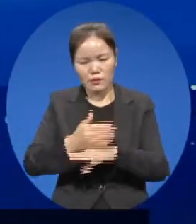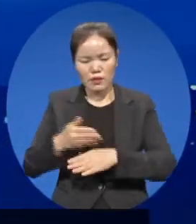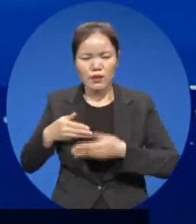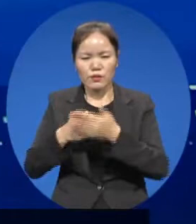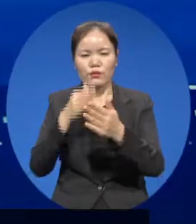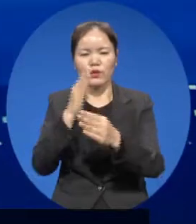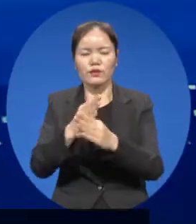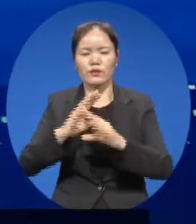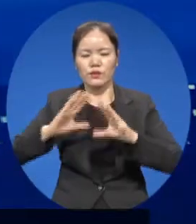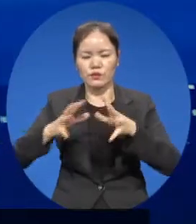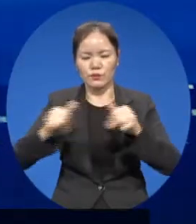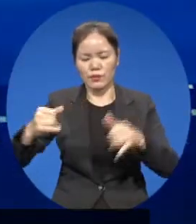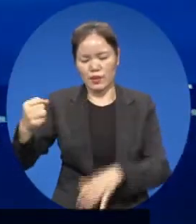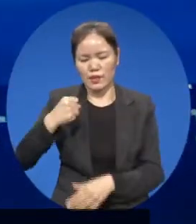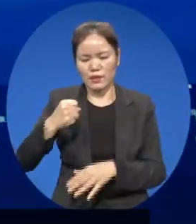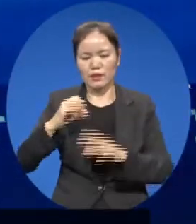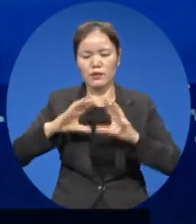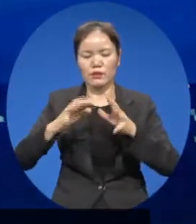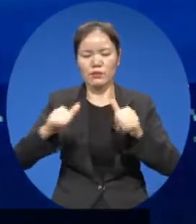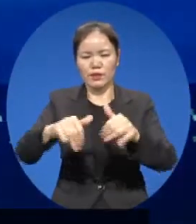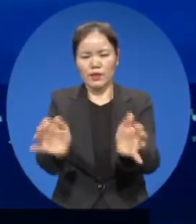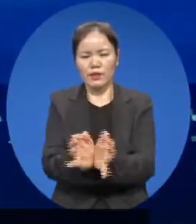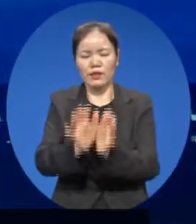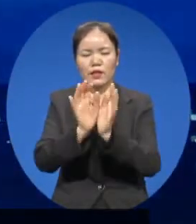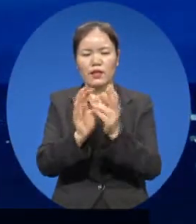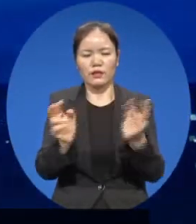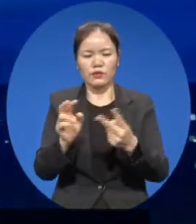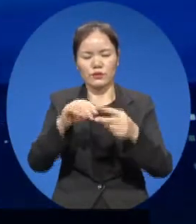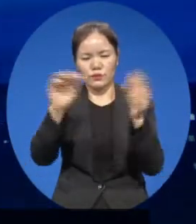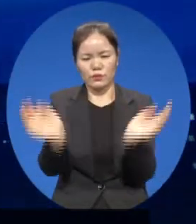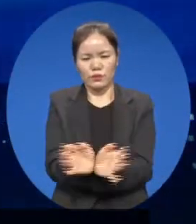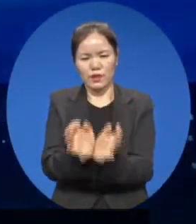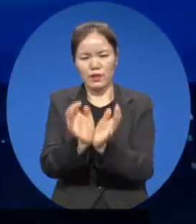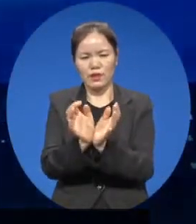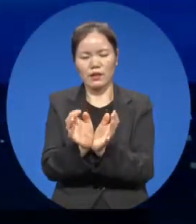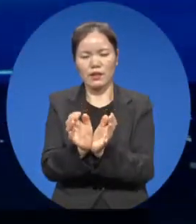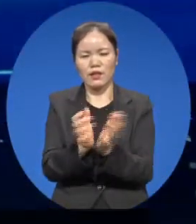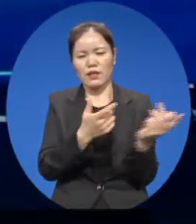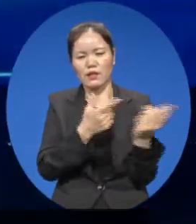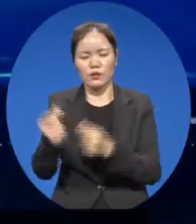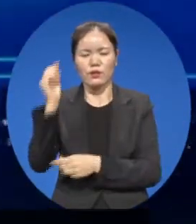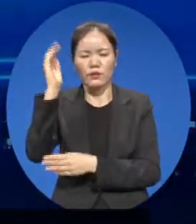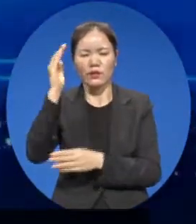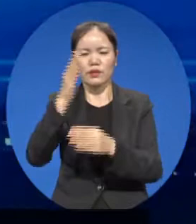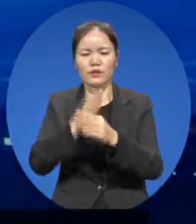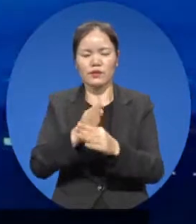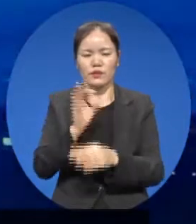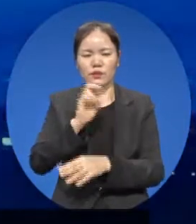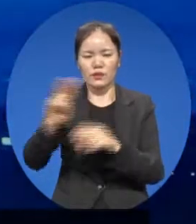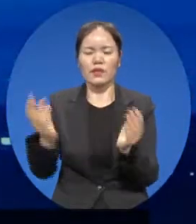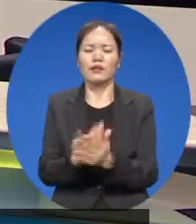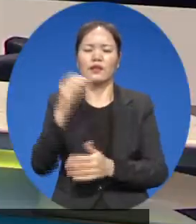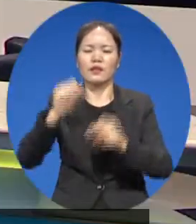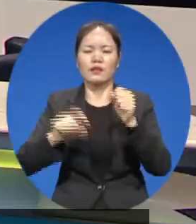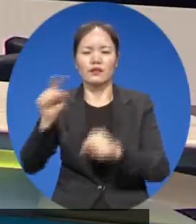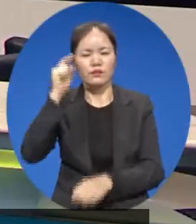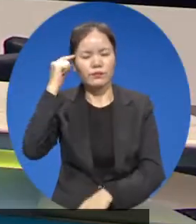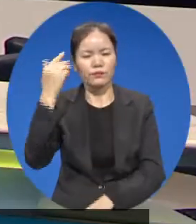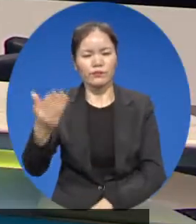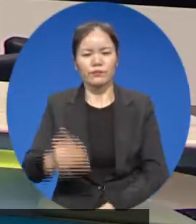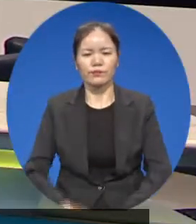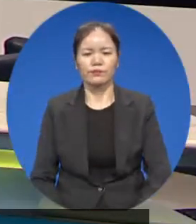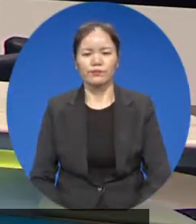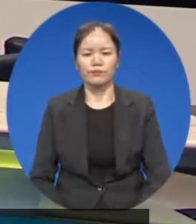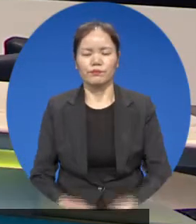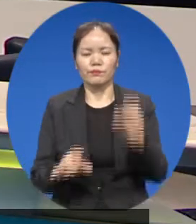국민의 신 국민의 당 모두 지금 이 부분에 대해서 목소리를 모으고 있습니다 이같은 야권에 반향 어떻게 생각하십니까 기본적으로